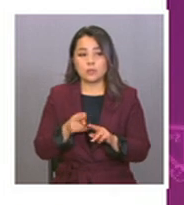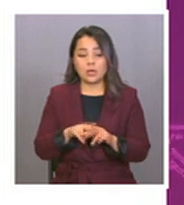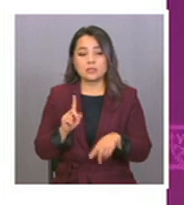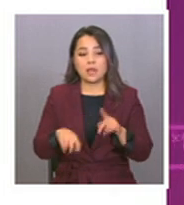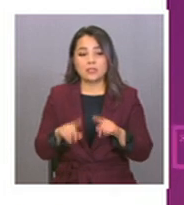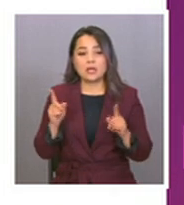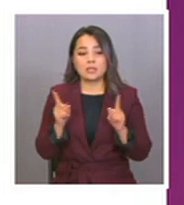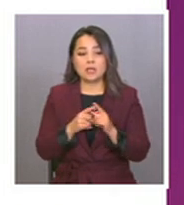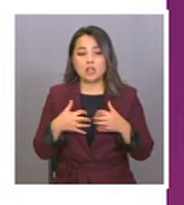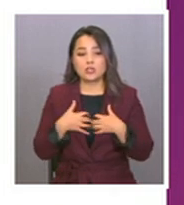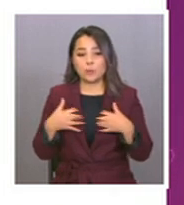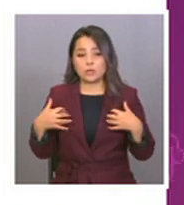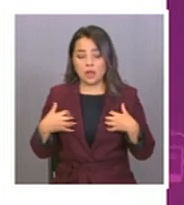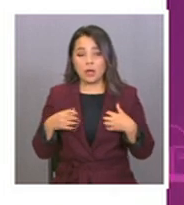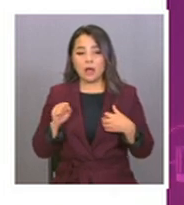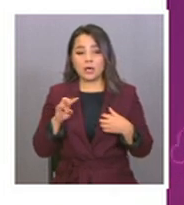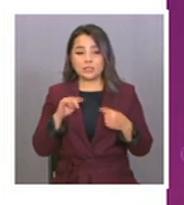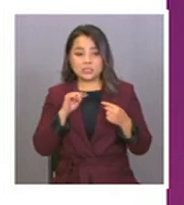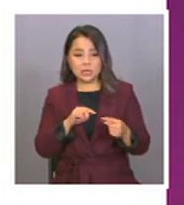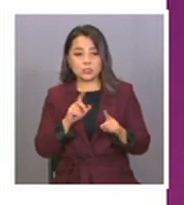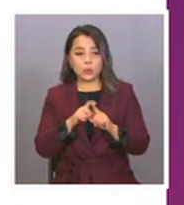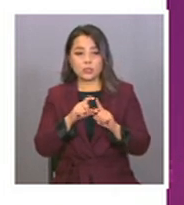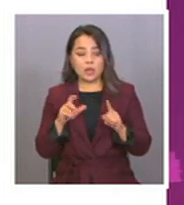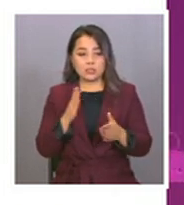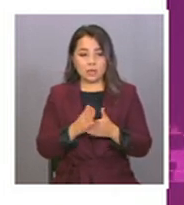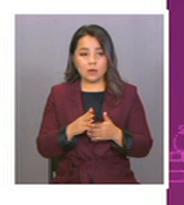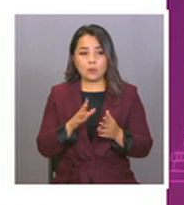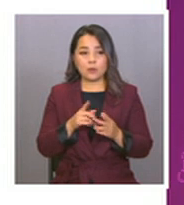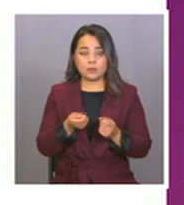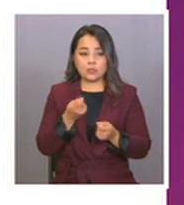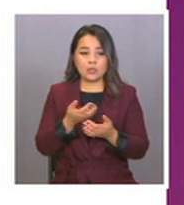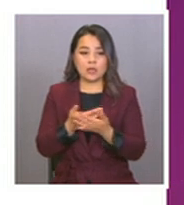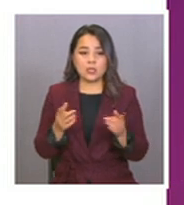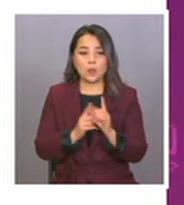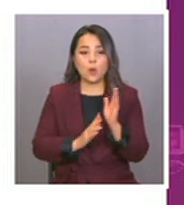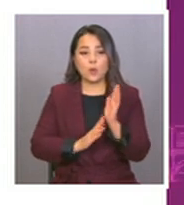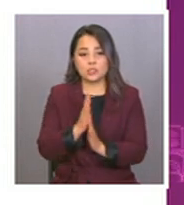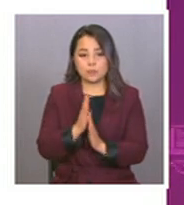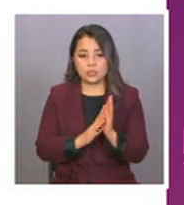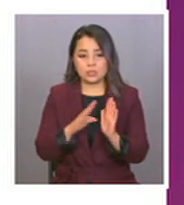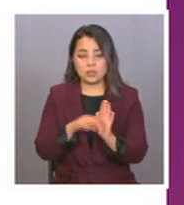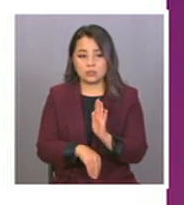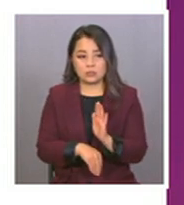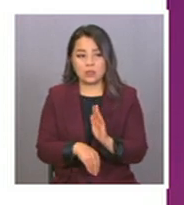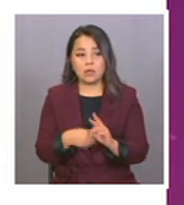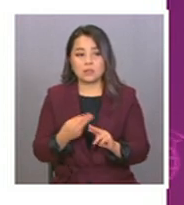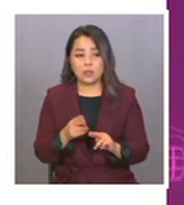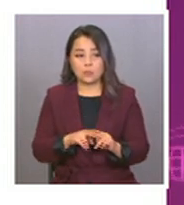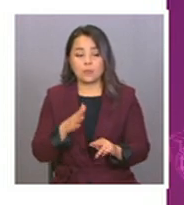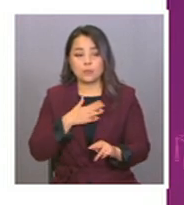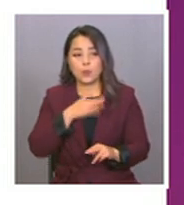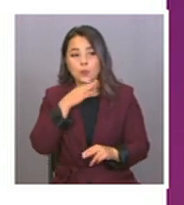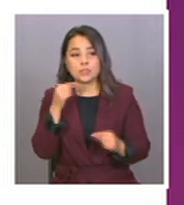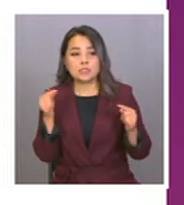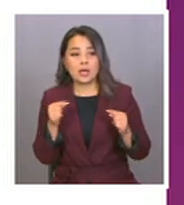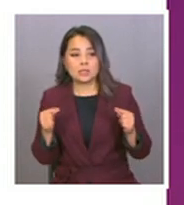кездесетін жануар, ал антитеза сөйлемі қолқайыр гүрлер тұқымдасына жататын өсімдік. Демек, бізде көбінде сәйкес